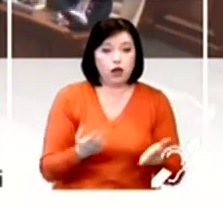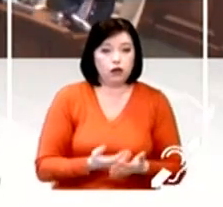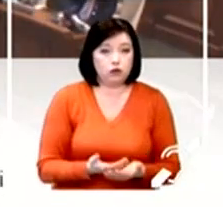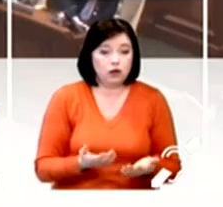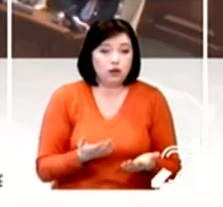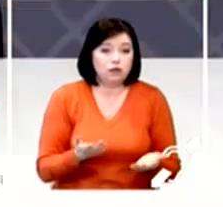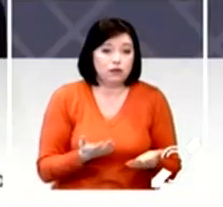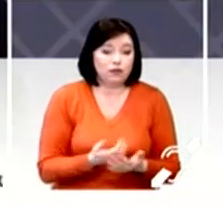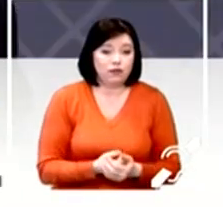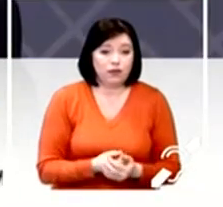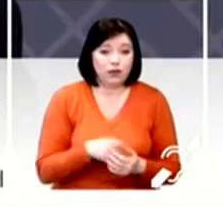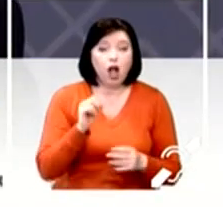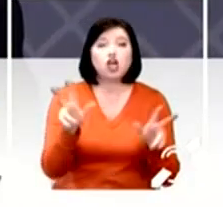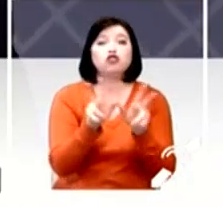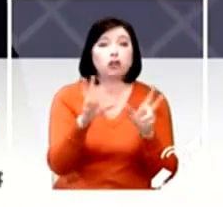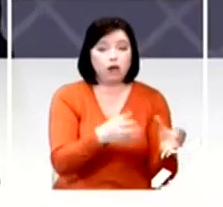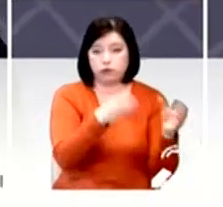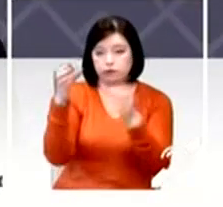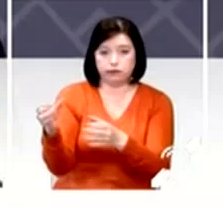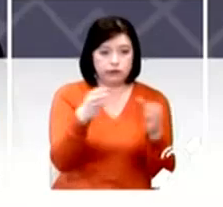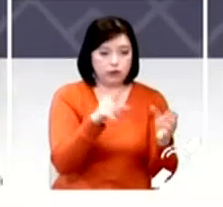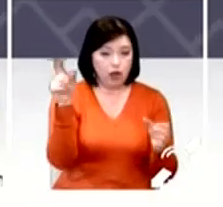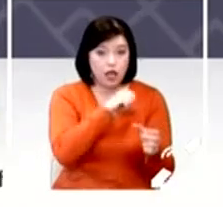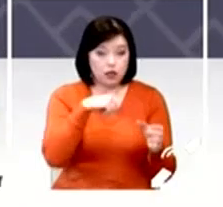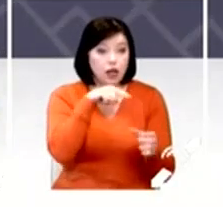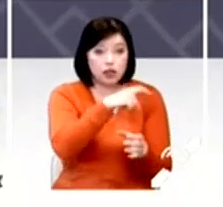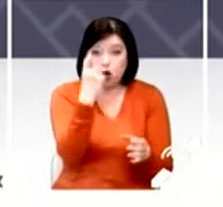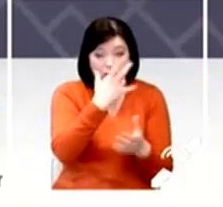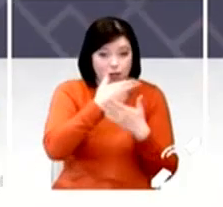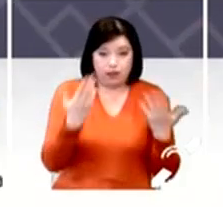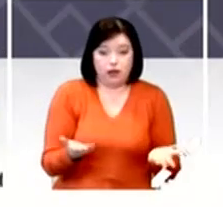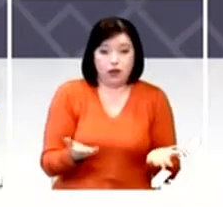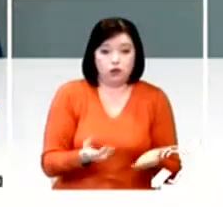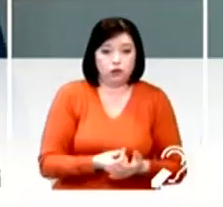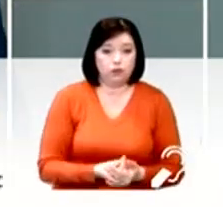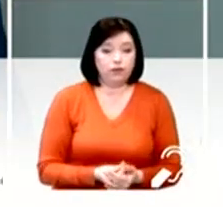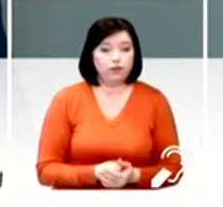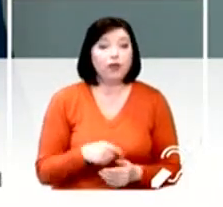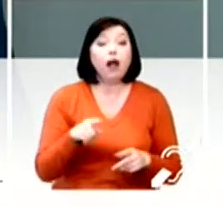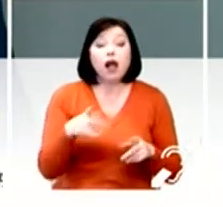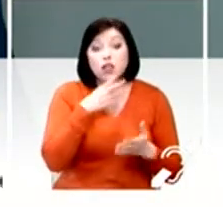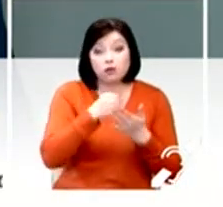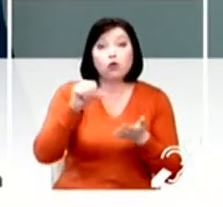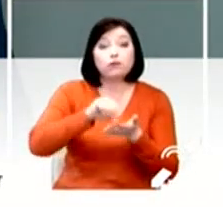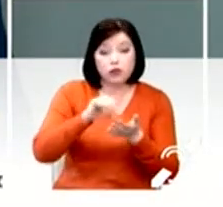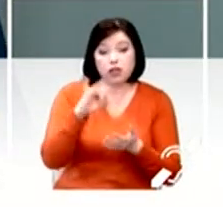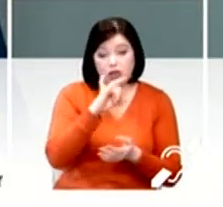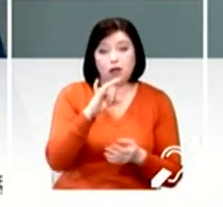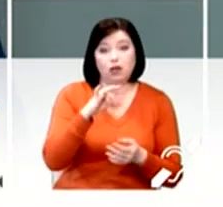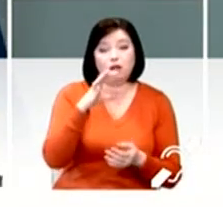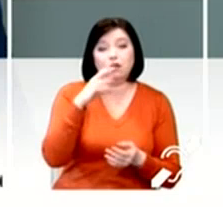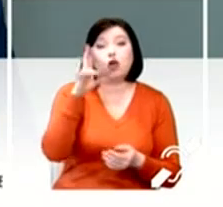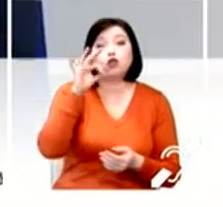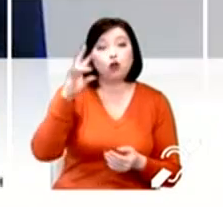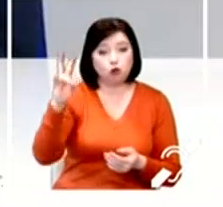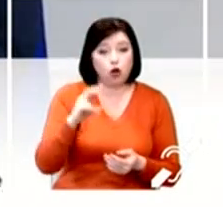Ce să spun? Cap imobilă. Tu te duci, probabil, te duci acolo sau tu dincolo. Tu mai așteaptă o leacă. Cu o reacție a venit și liderul socialiștilor,